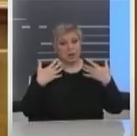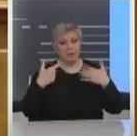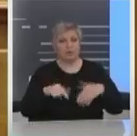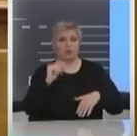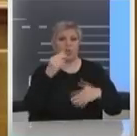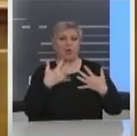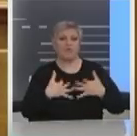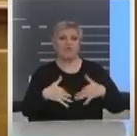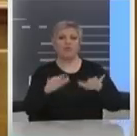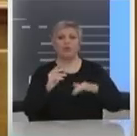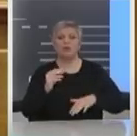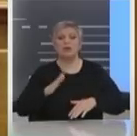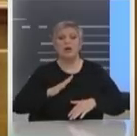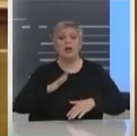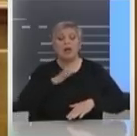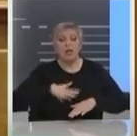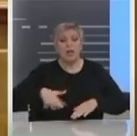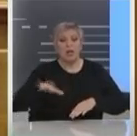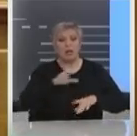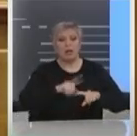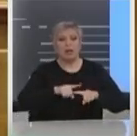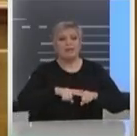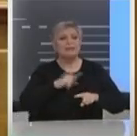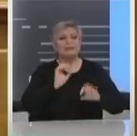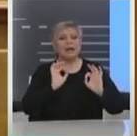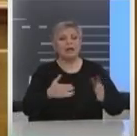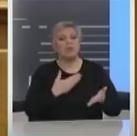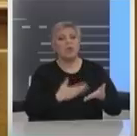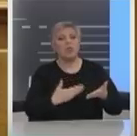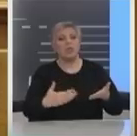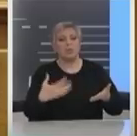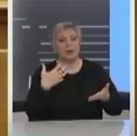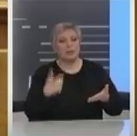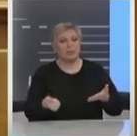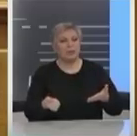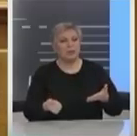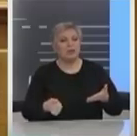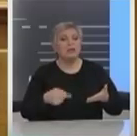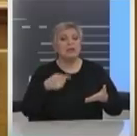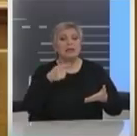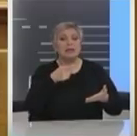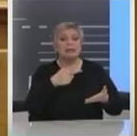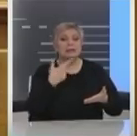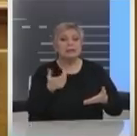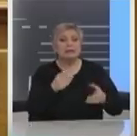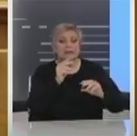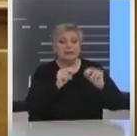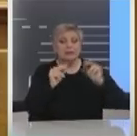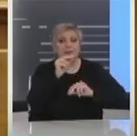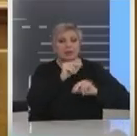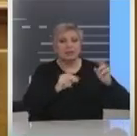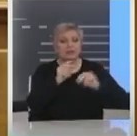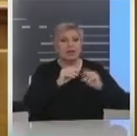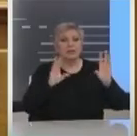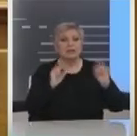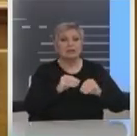τον ελληνικό λαό για όλα τα δεδομένα. Τι συζητάτε ακριβώς, κύριοι της κυβέρνησης?